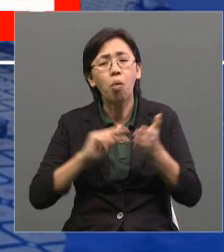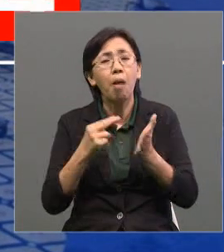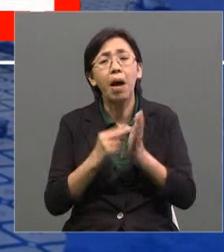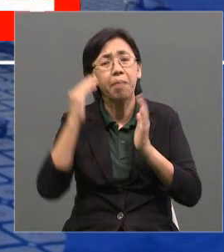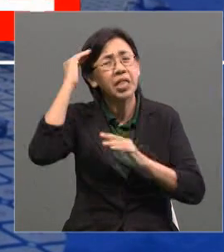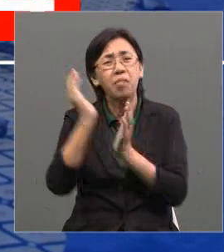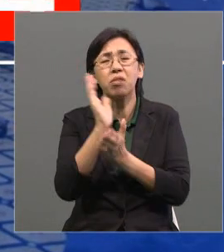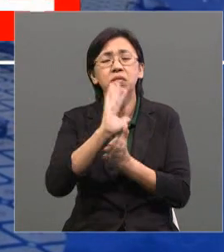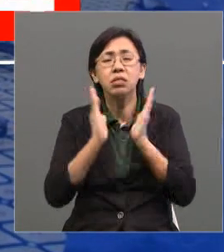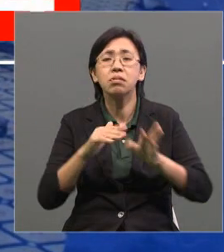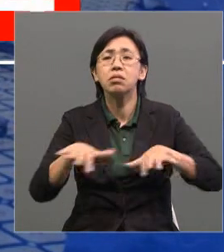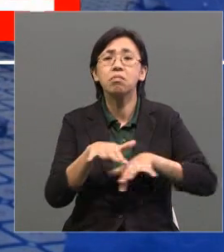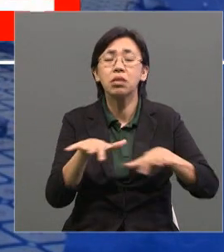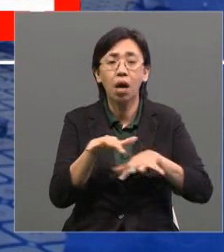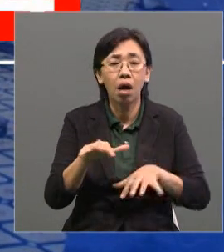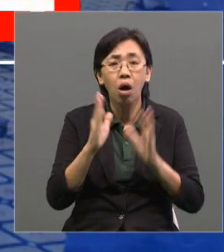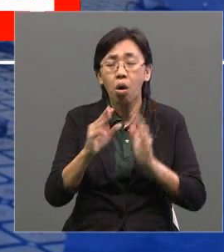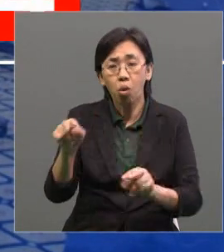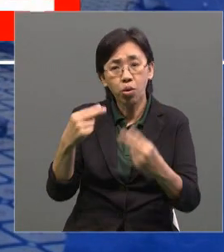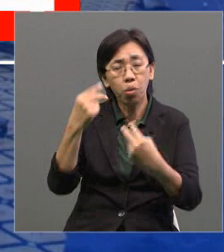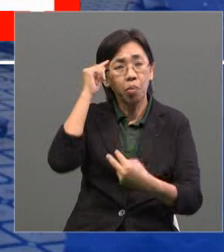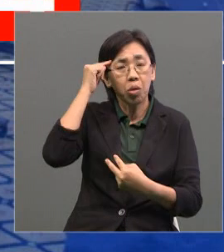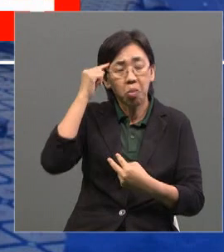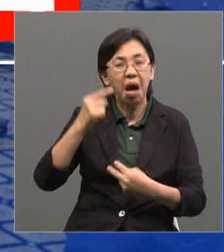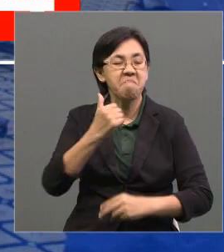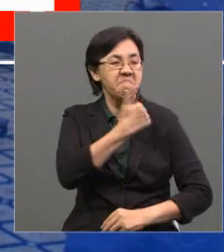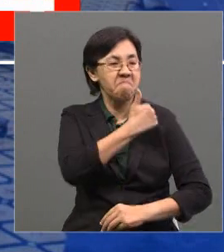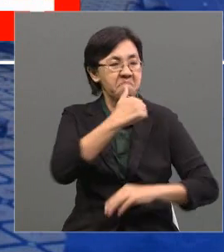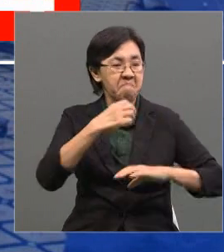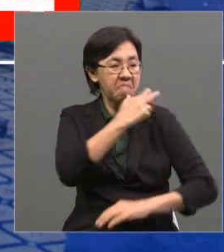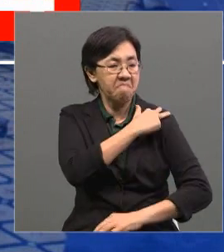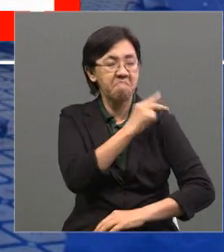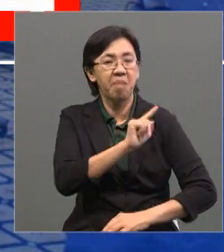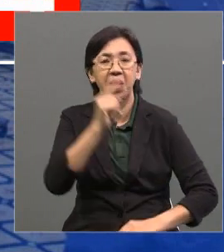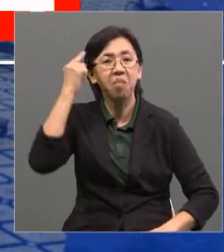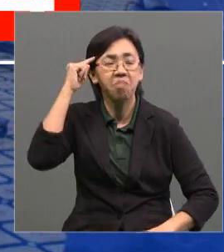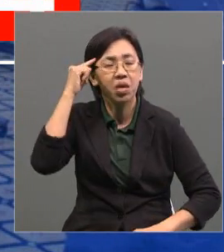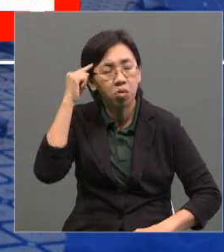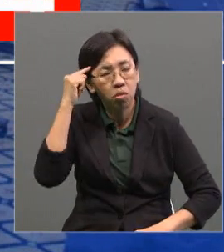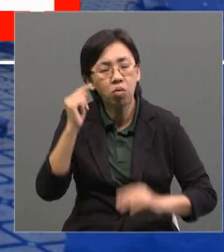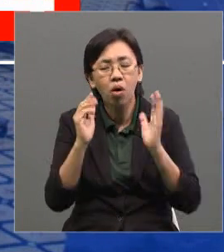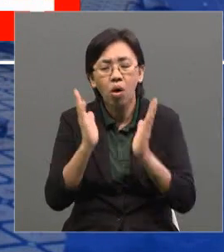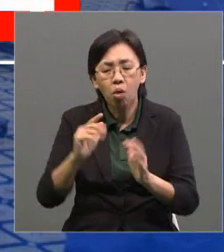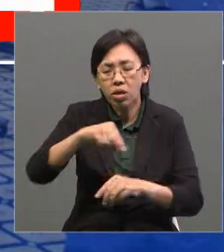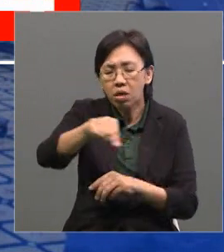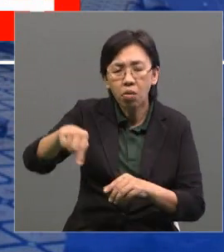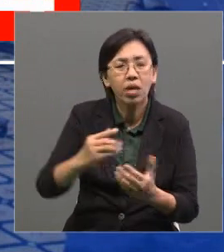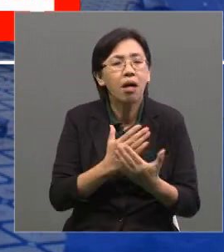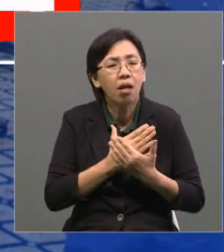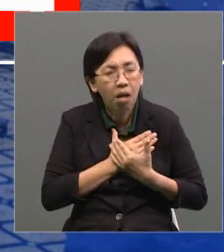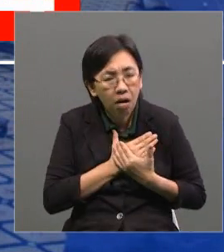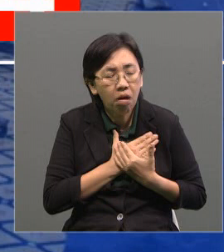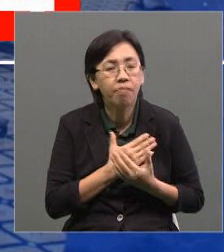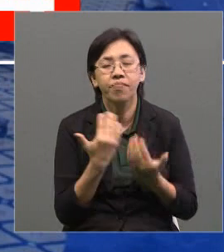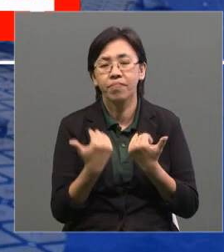ธรรมดาไม่มีใครรู้ว่าเราเป็นใครหรือใหญ่โตมาจากไหนนะคะบอกว่าเป็นที่รักของลูกน้องจำนวนมากด้วยนะ